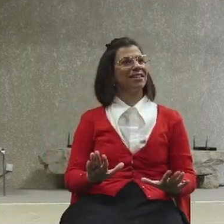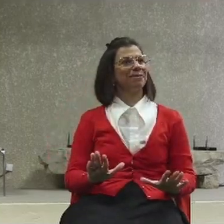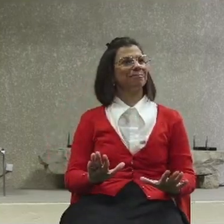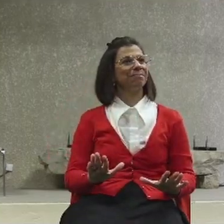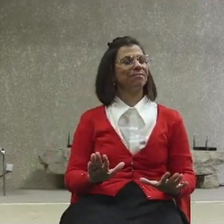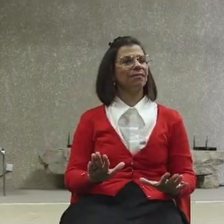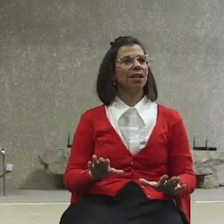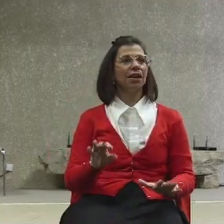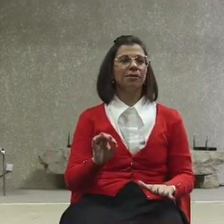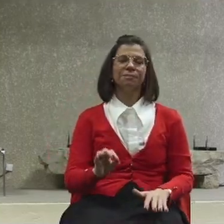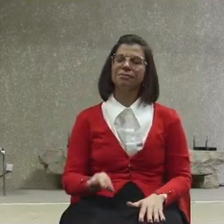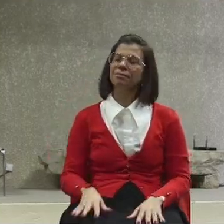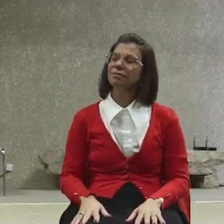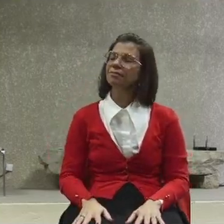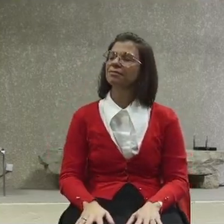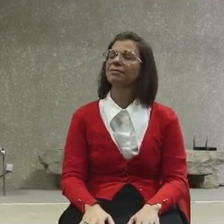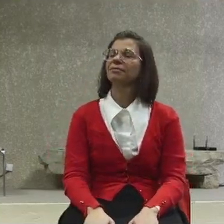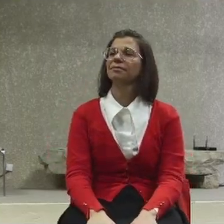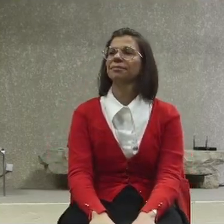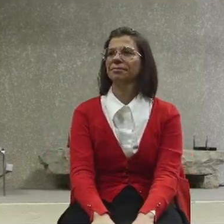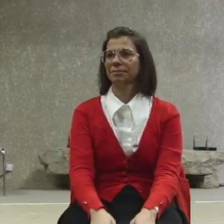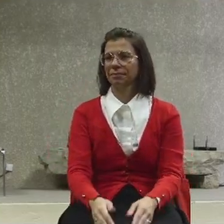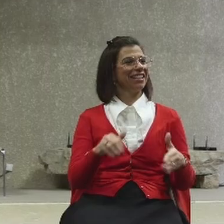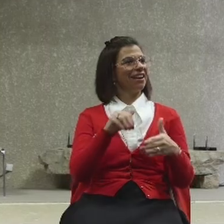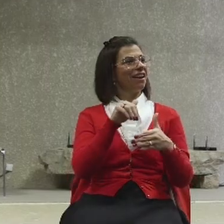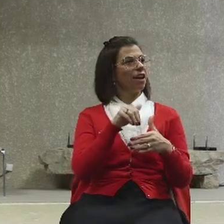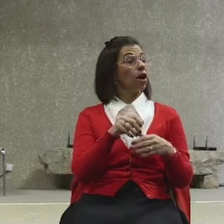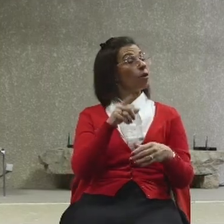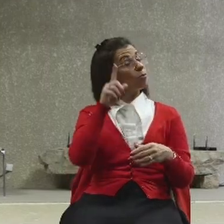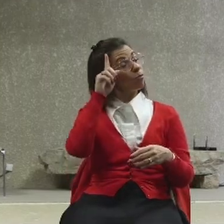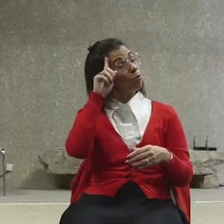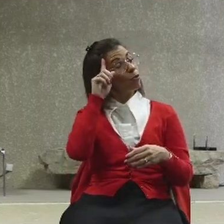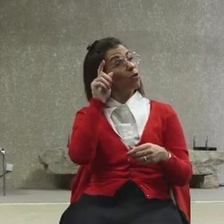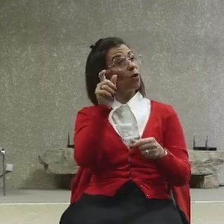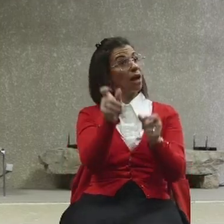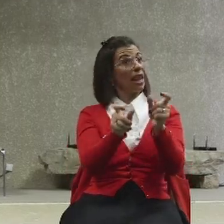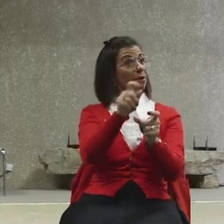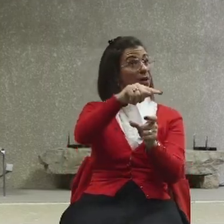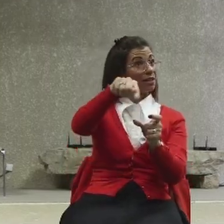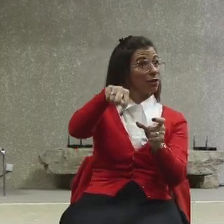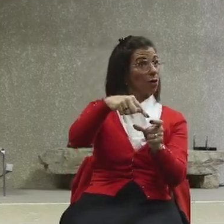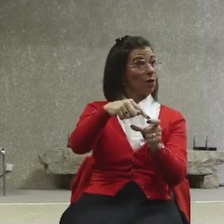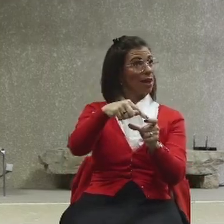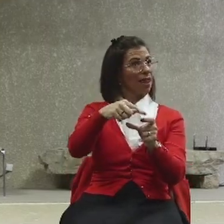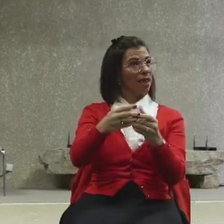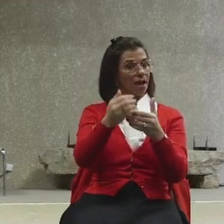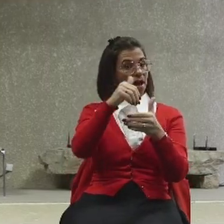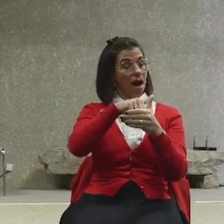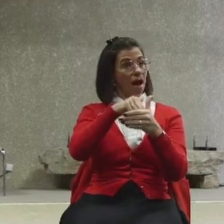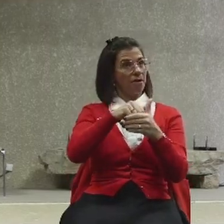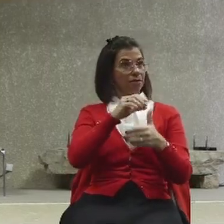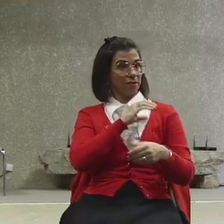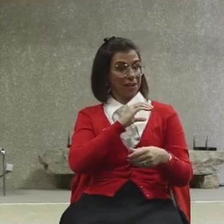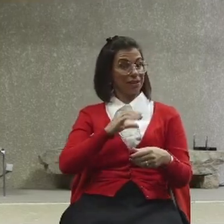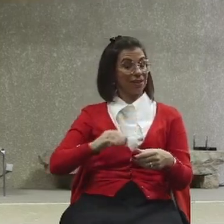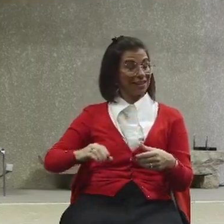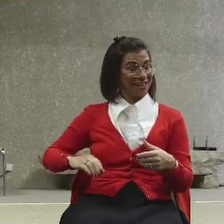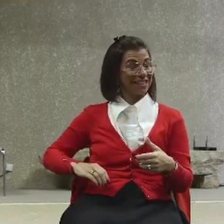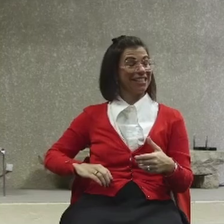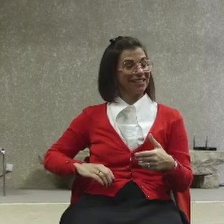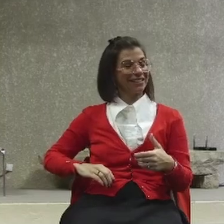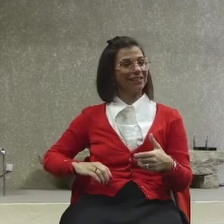J'aimerais vous dire que la puissance de la croix met un terme à tout cela. L'ennemi peut venir,